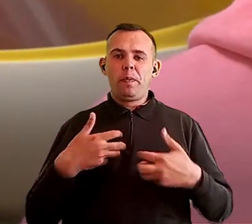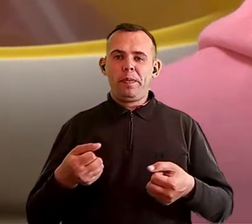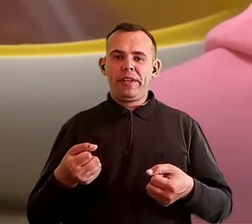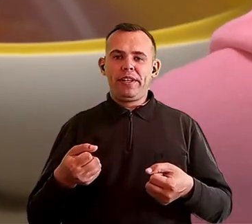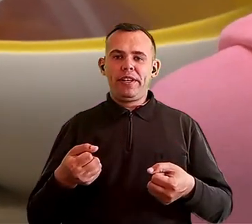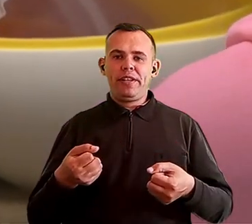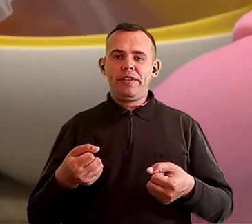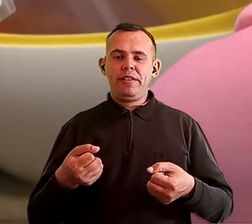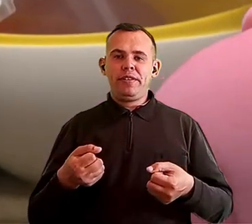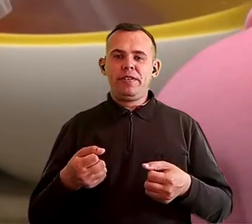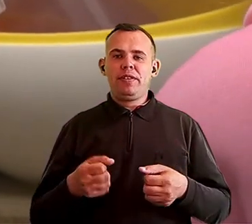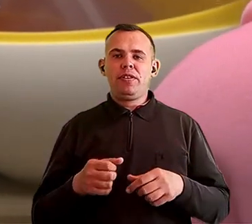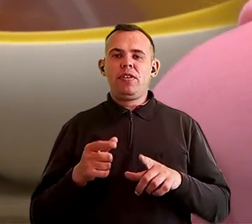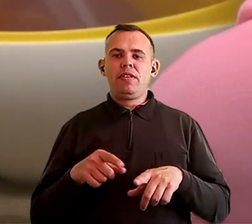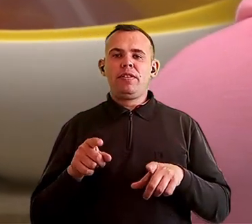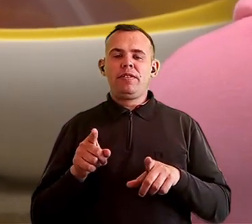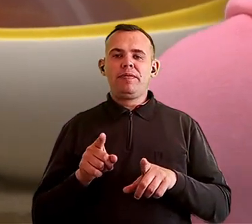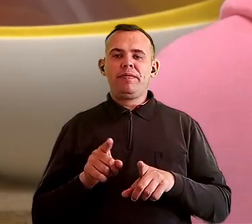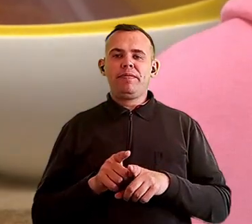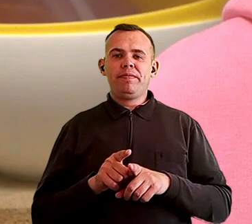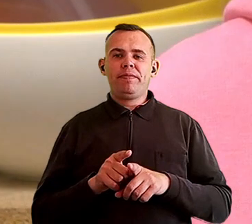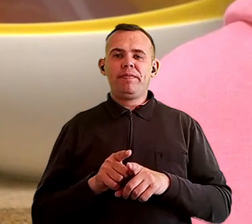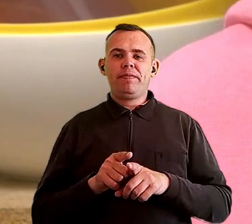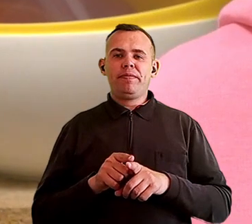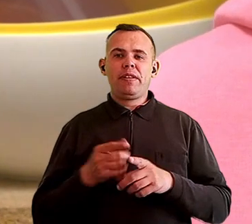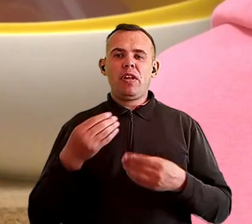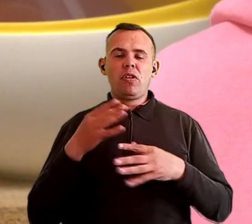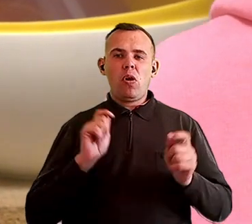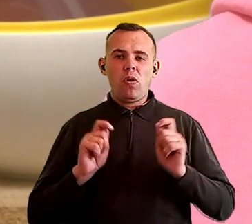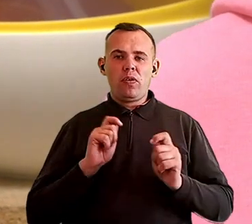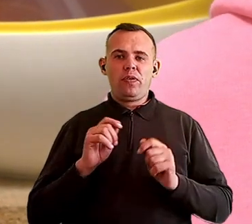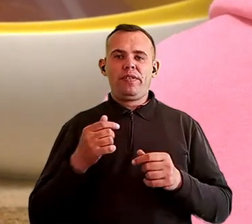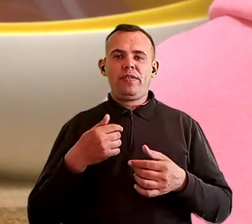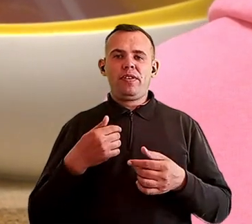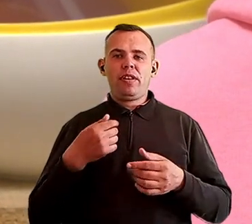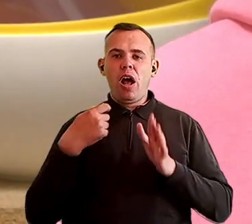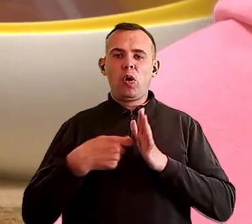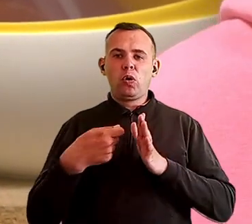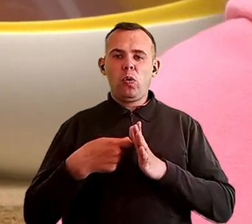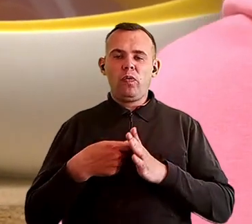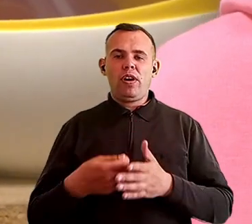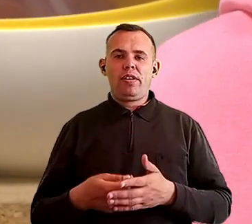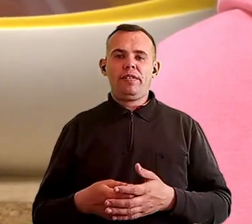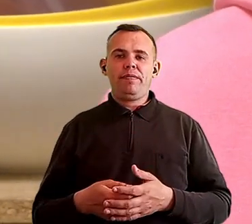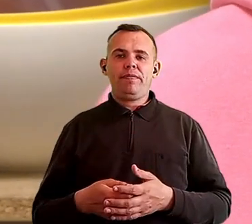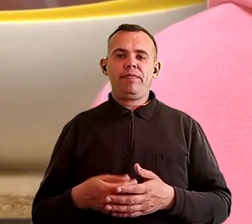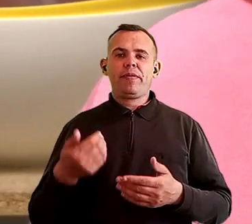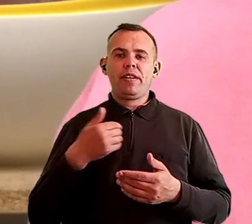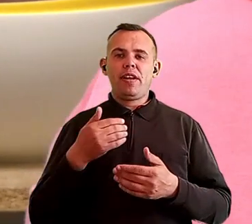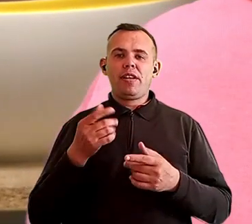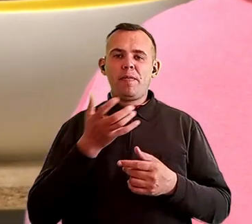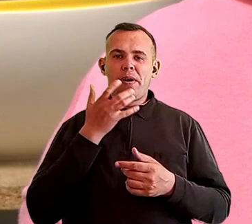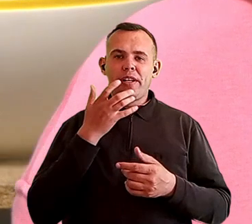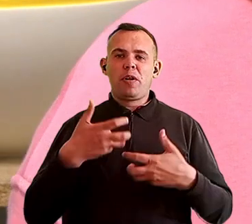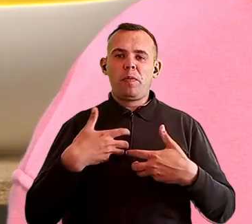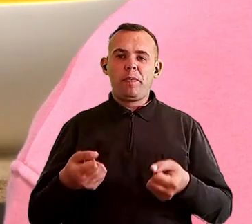нам допомогли фінансово, дітям дали одяг, нас нагодували, нас обігріли, прийняли, з нас